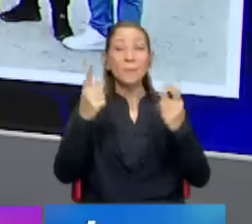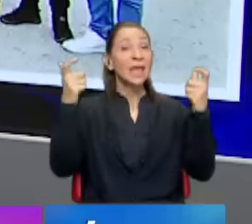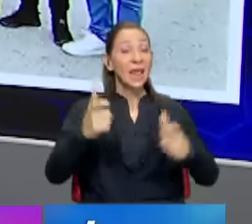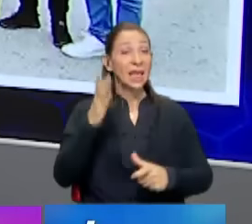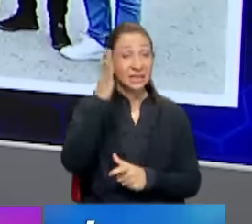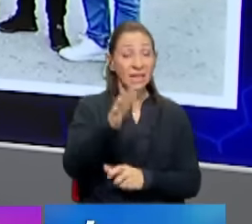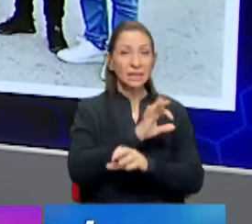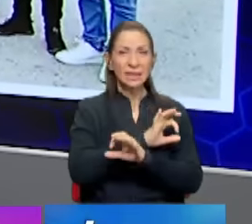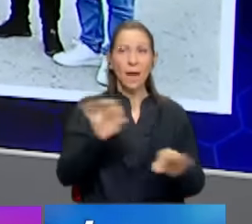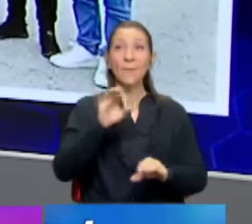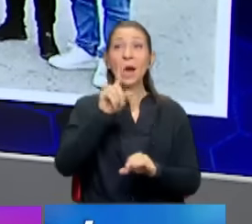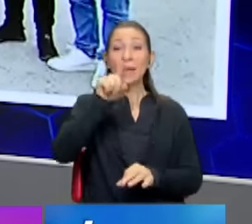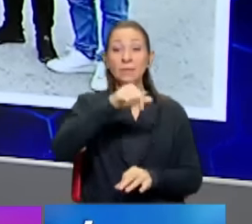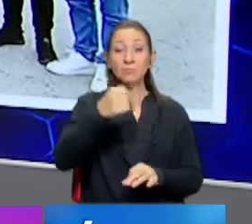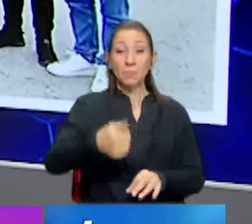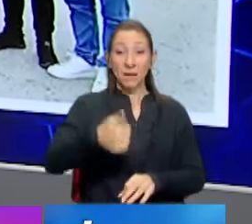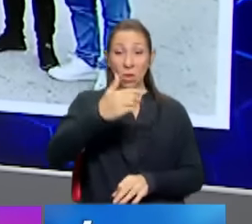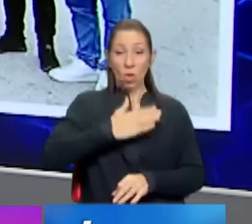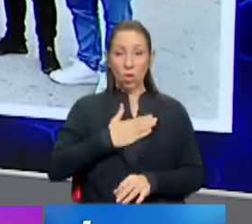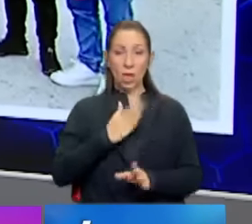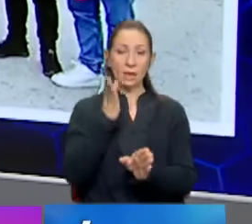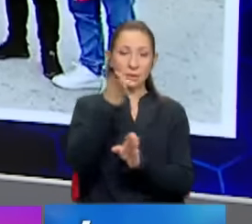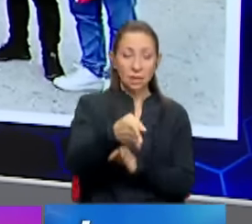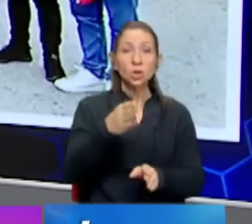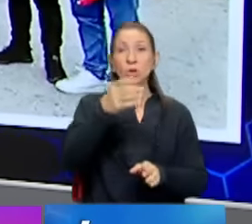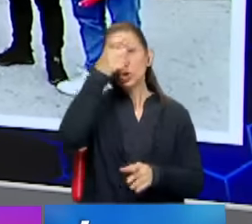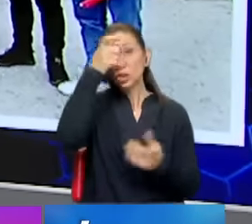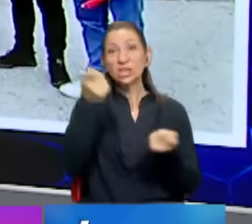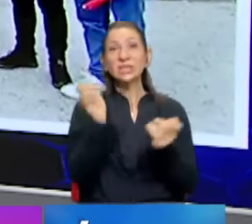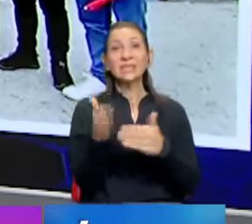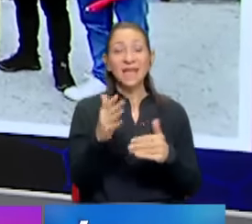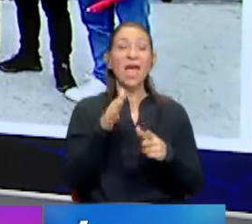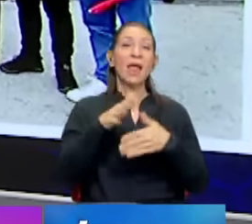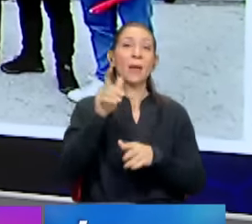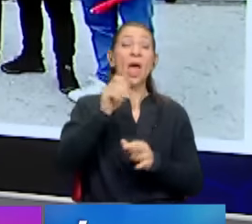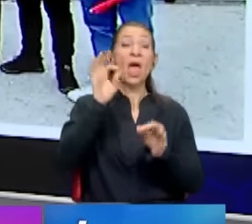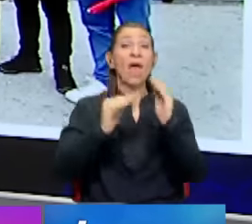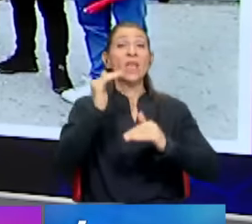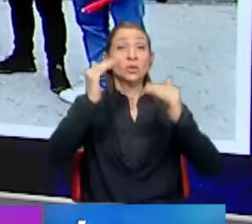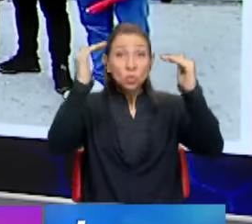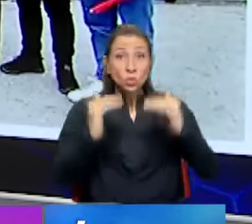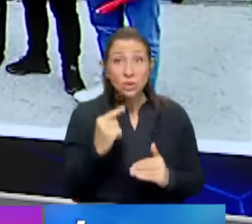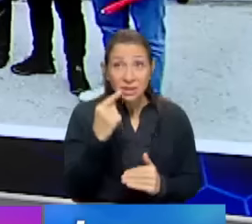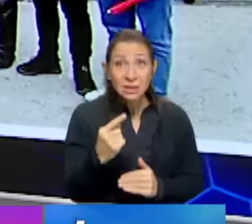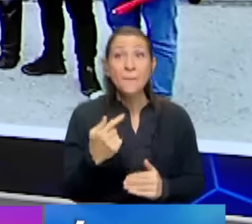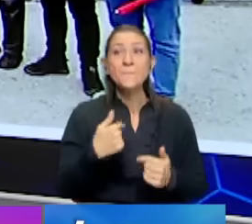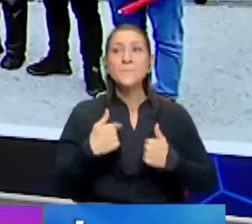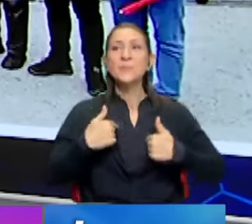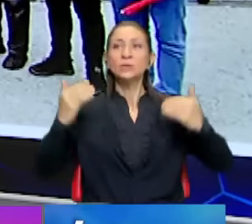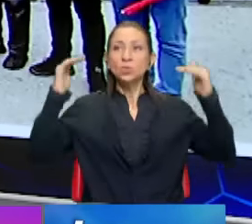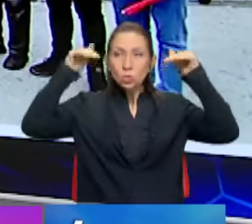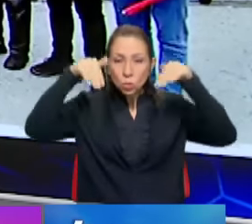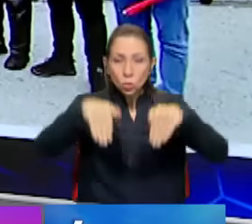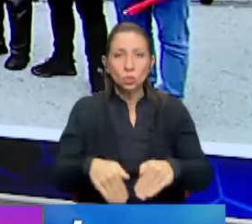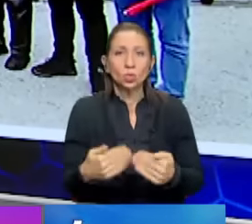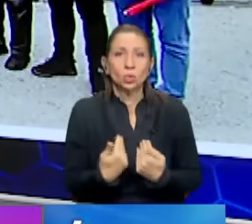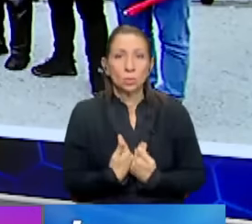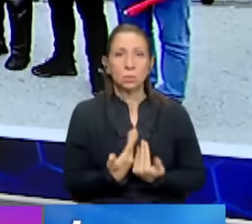yerde, tam da hazinenin önünde Türk İş eylem yaptı. Enflasyonu düşüreceğiz dediniz, bizi düşürdünüz dedi.